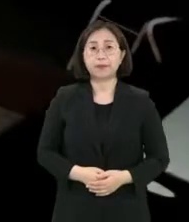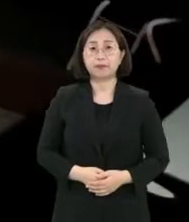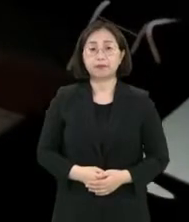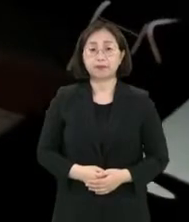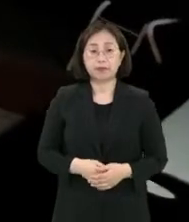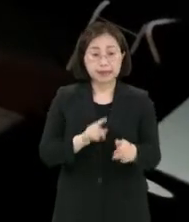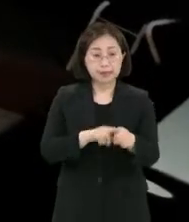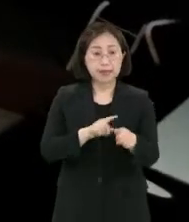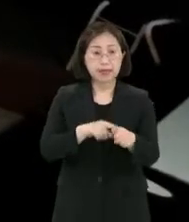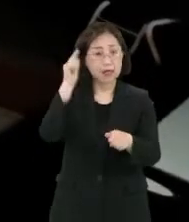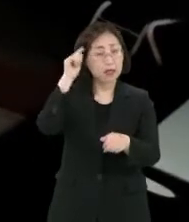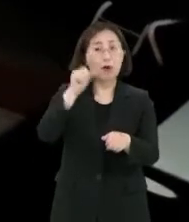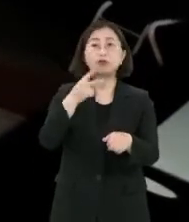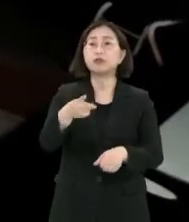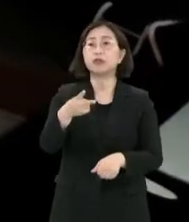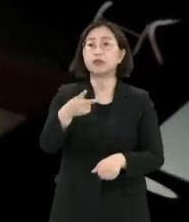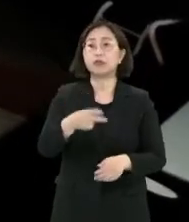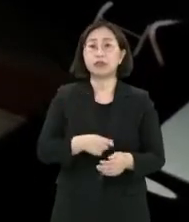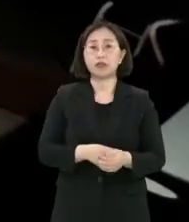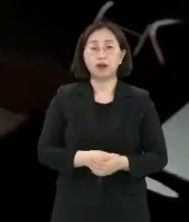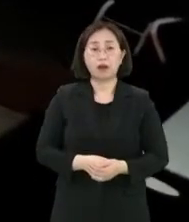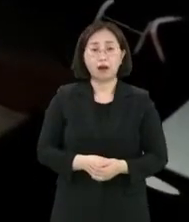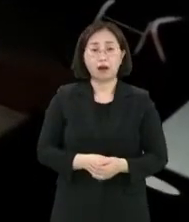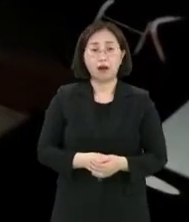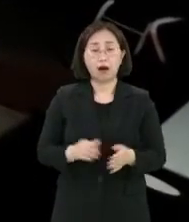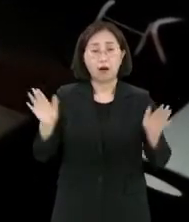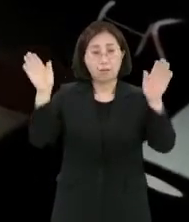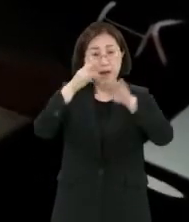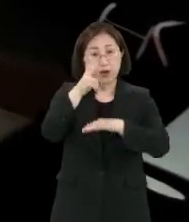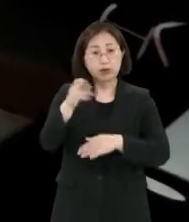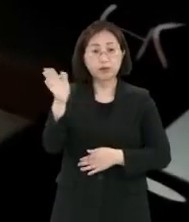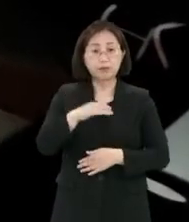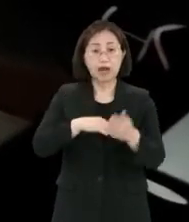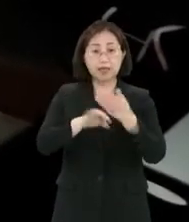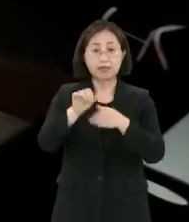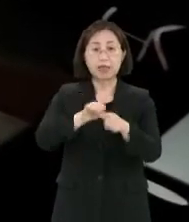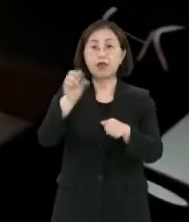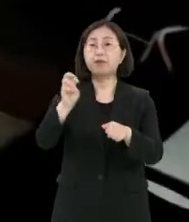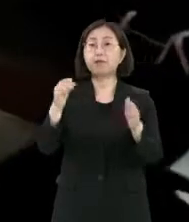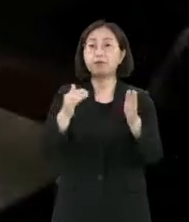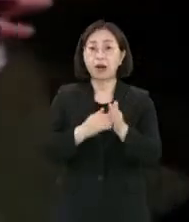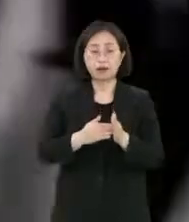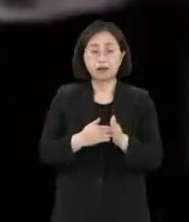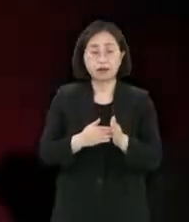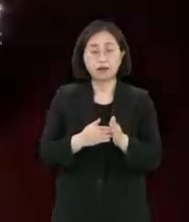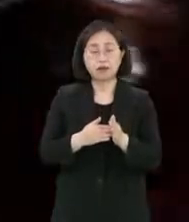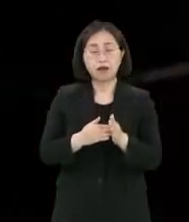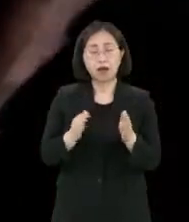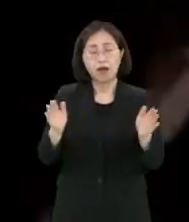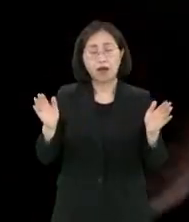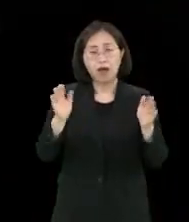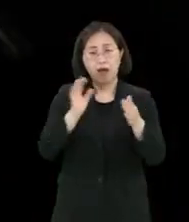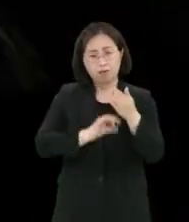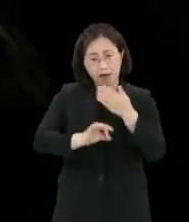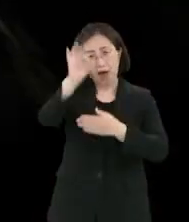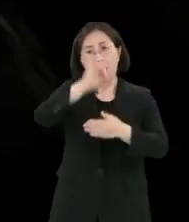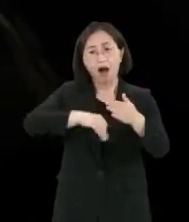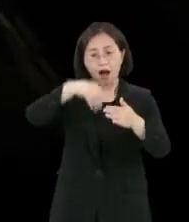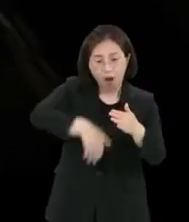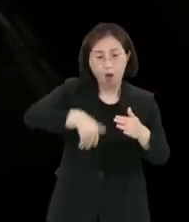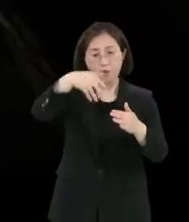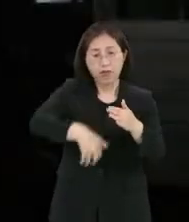현재 시각 새벽 2시입니다. 자정 무렵부터 동이 트기 전 새벽 5시 30분까지 이 같은 밤샘 공사가 석 달 넘게